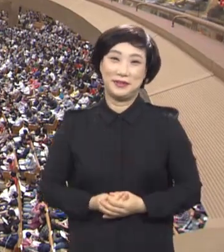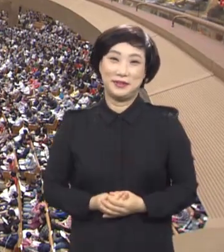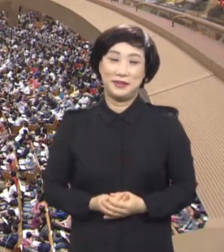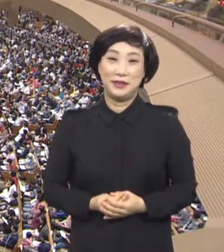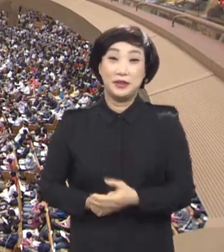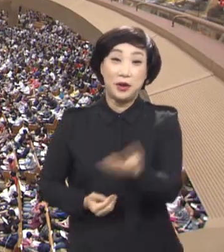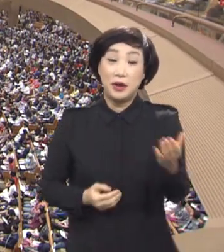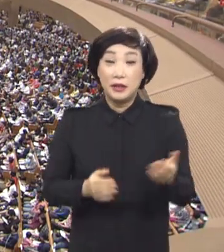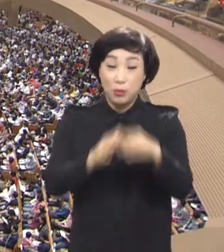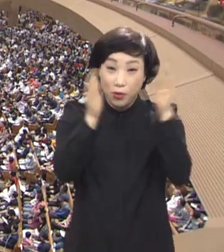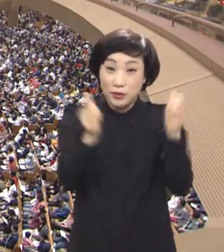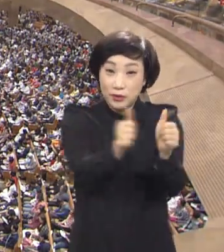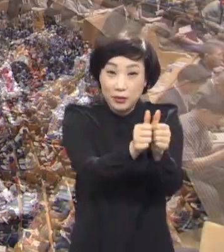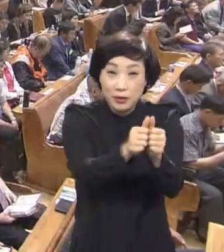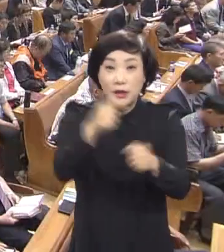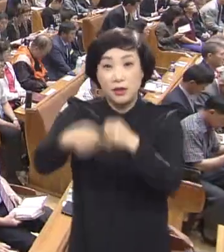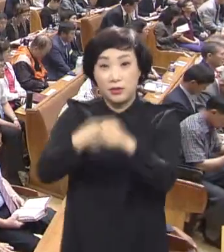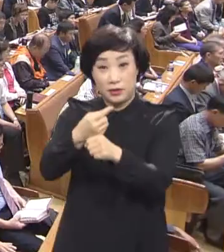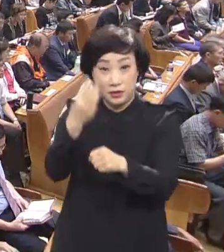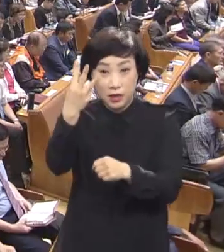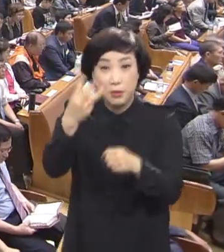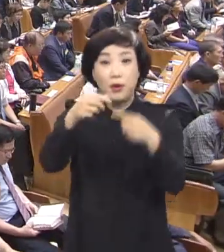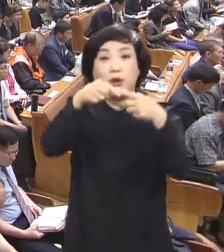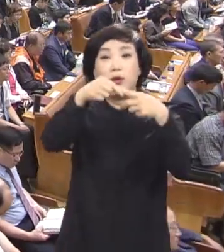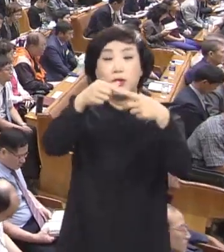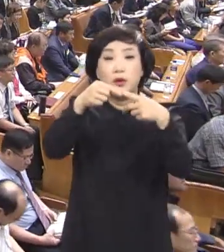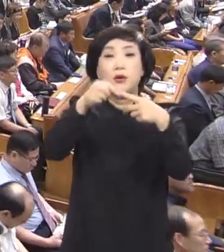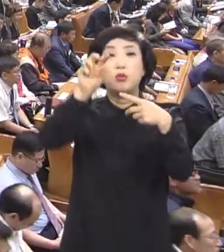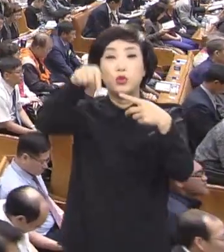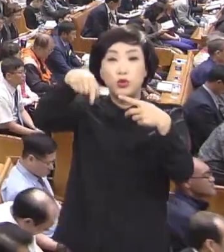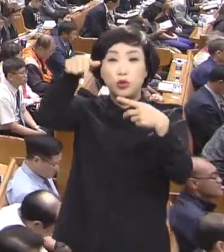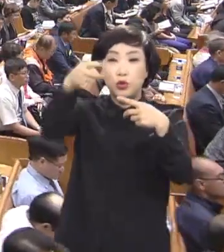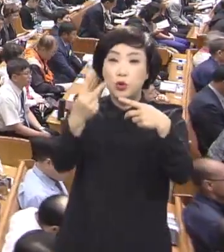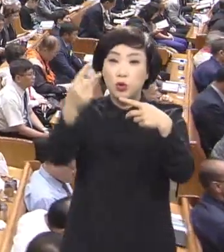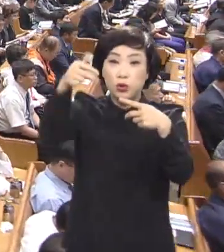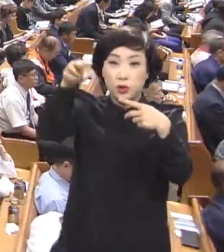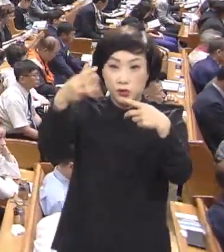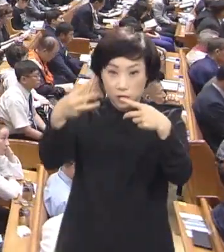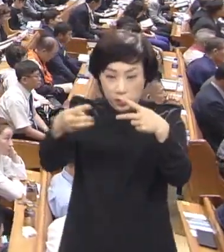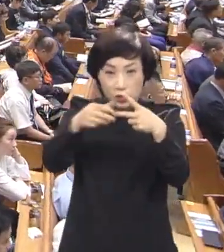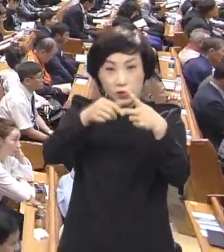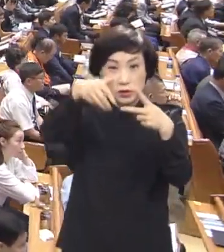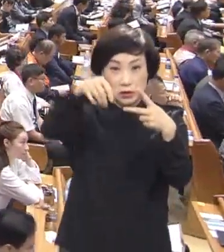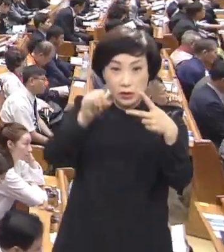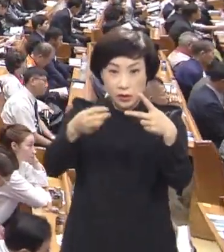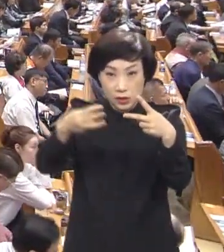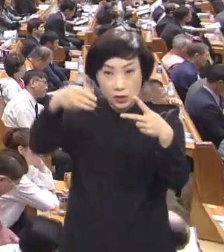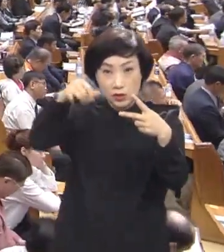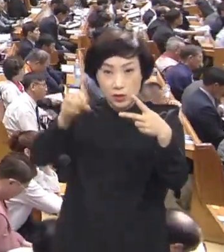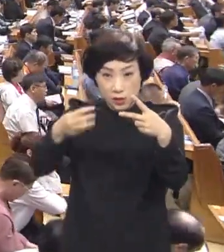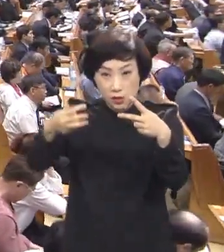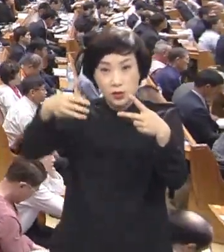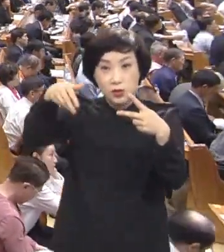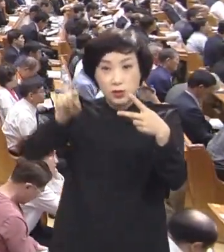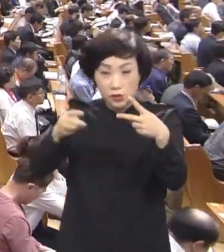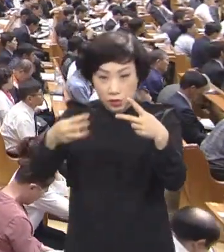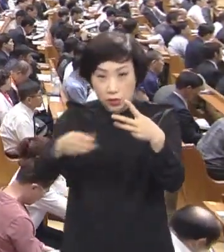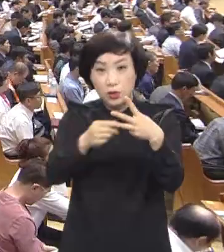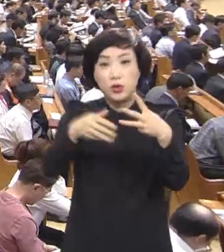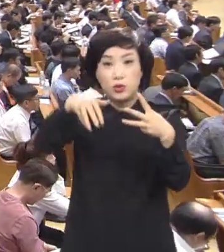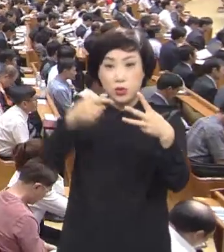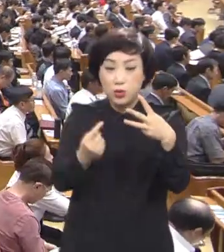너희 중 모든 남자는 1년 3차 곧 무교절과 칠칠절과 초막절에 내 하나님 여호와의 택하신 곳에서